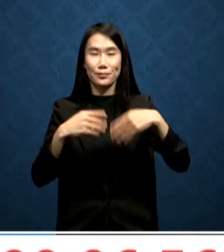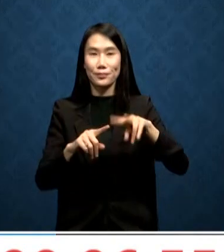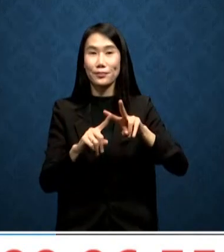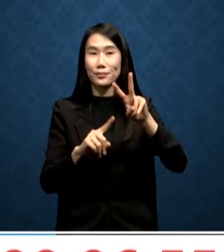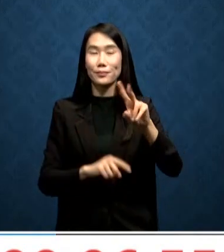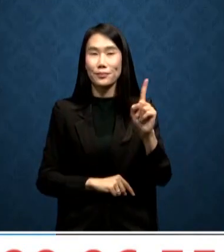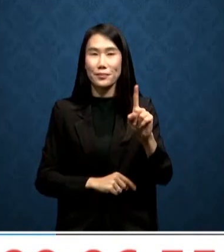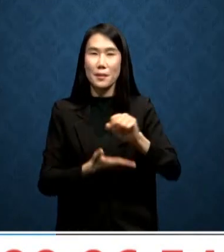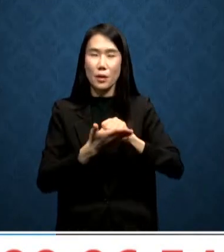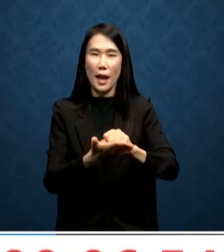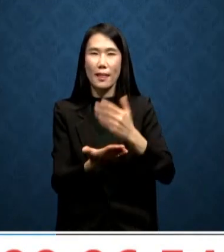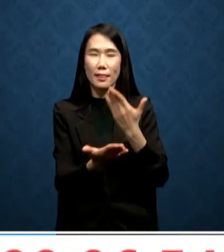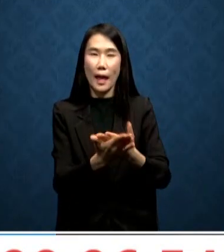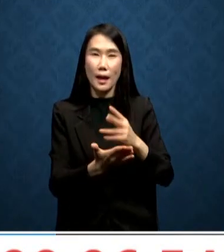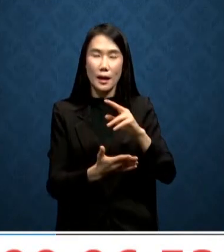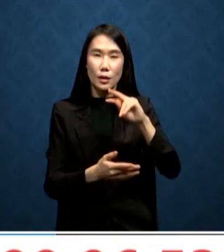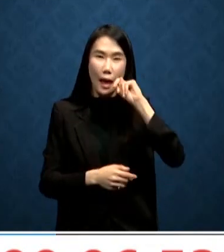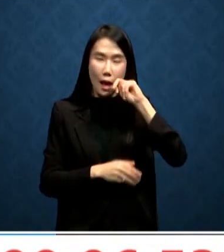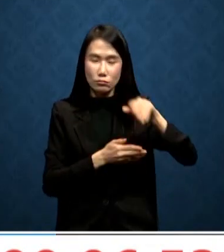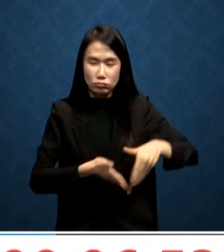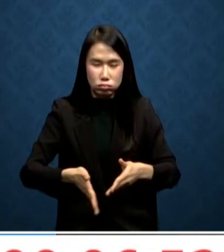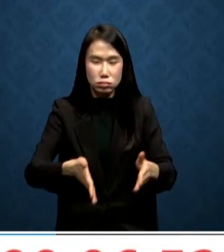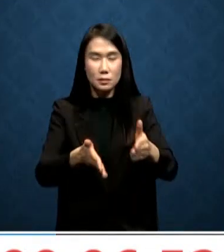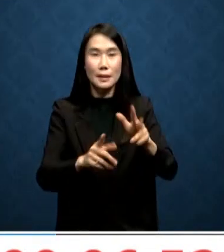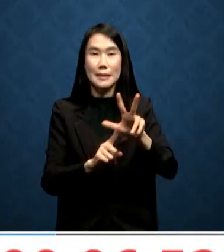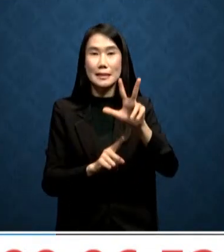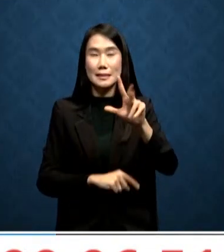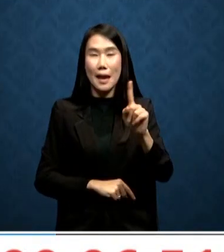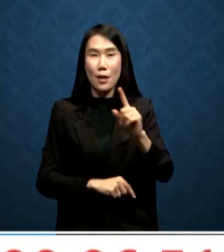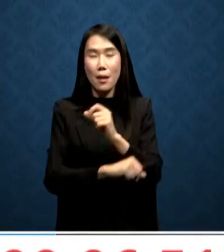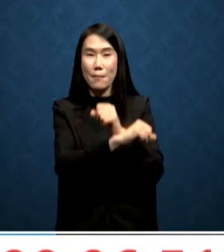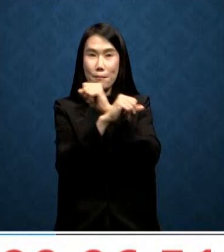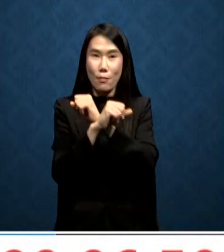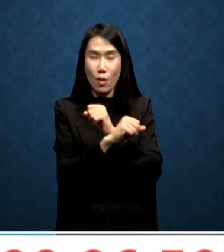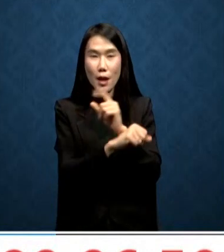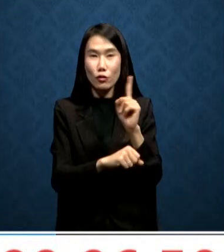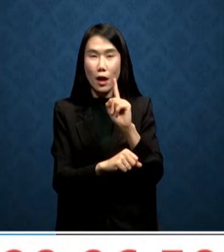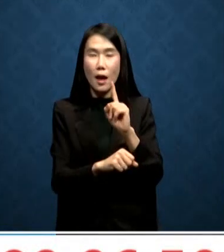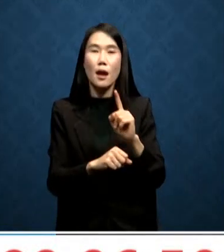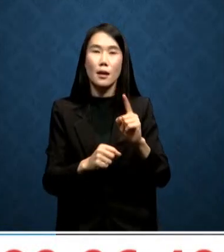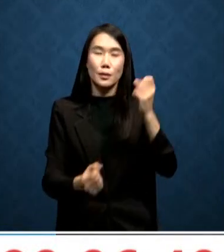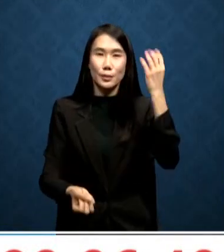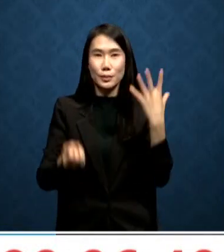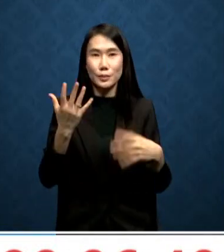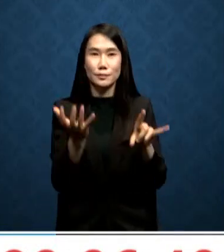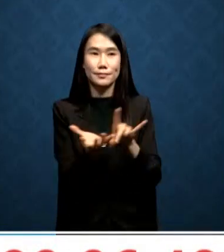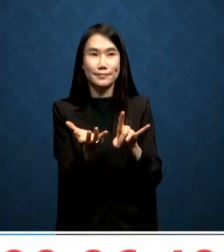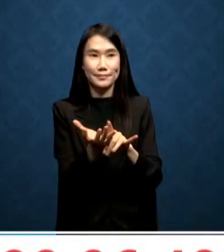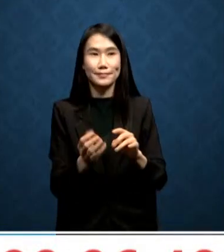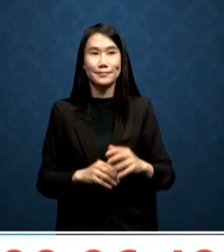เกี่ยวกับการบริหารจัดการน้ำประเด็นที่3การป้องกันรักษาและฟื้นฟูคุณภาพสิ่งแวดล้อ